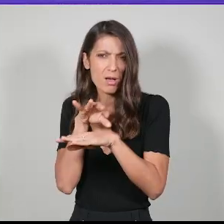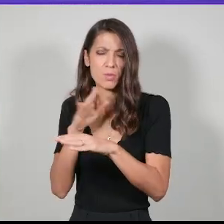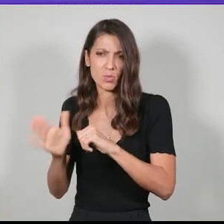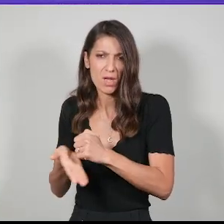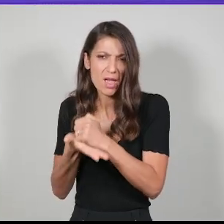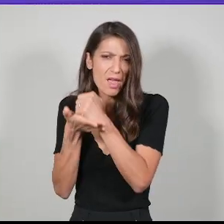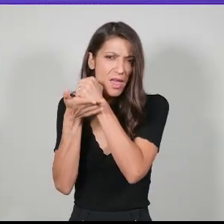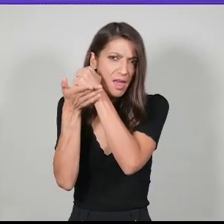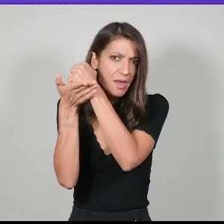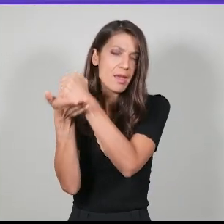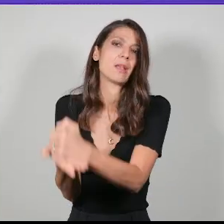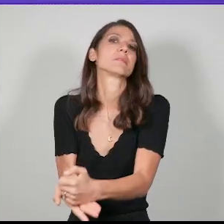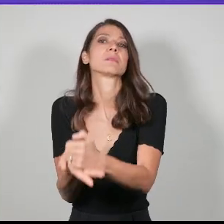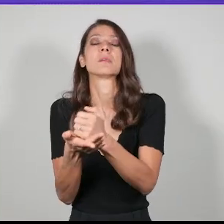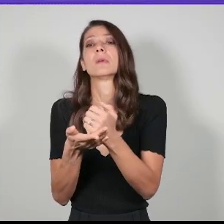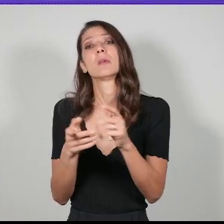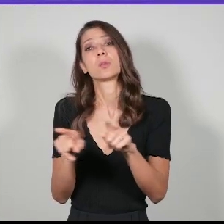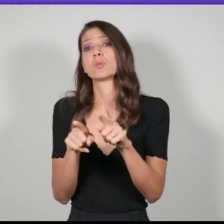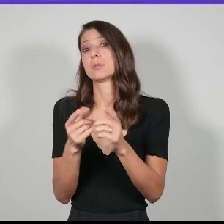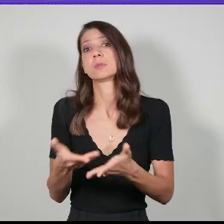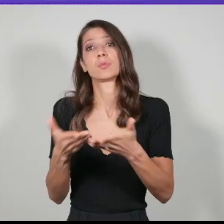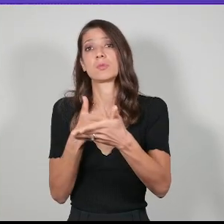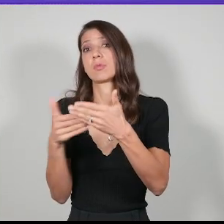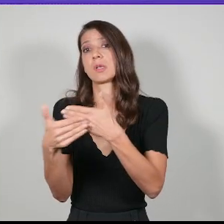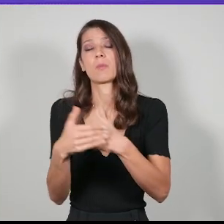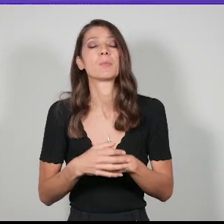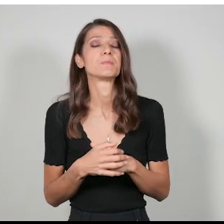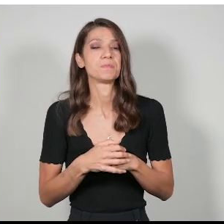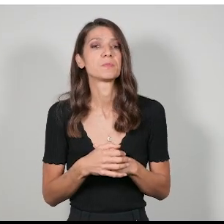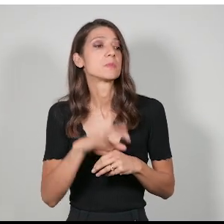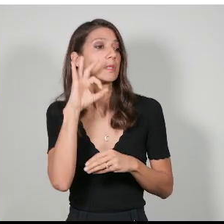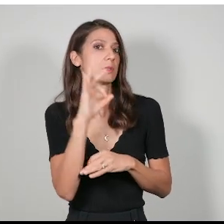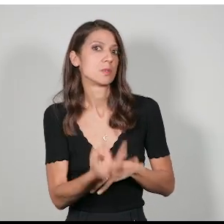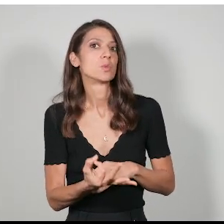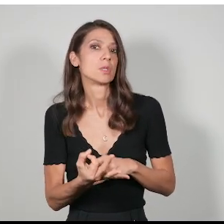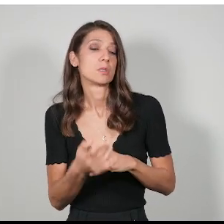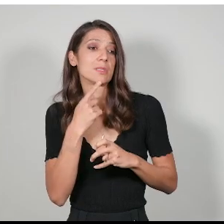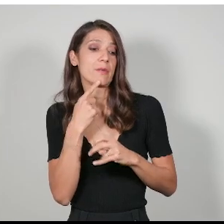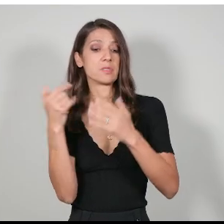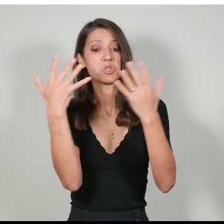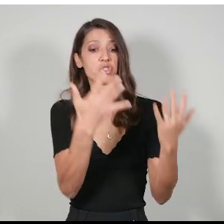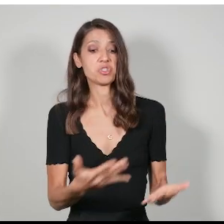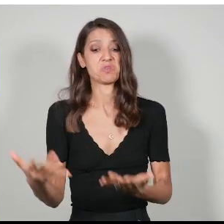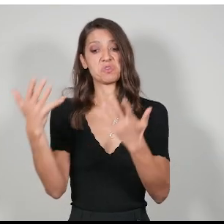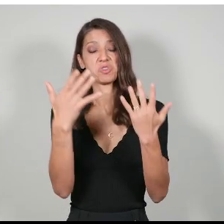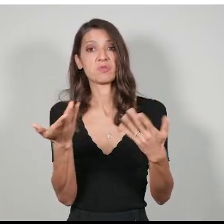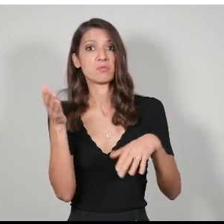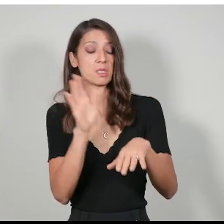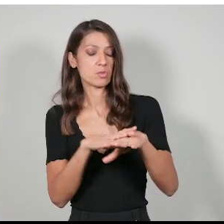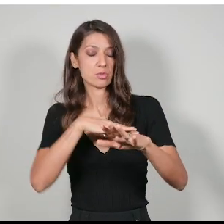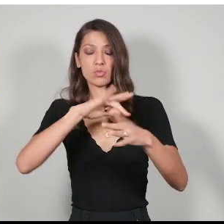perte d'autonomie, et notamment dans le cas du handicap, c'est aussi très important. Et puis ça donne tout d'un coup une masse qui fait que les politiques publiques se retrouvent un petit